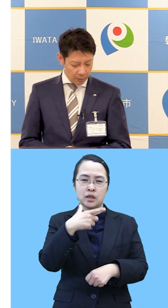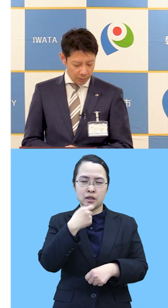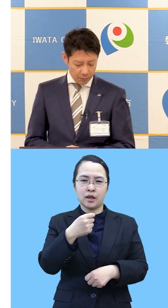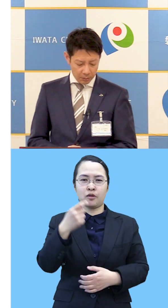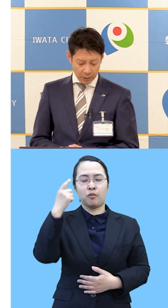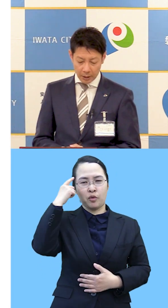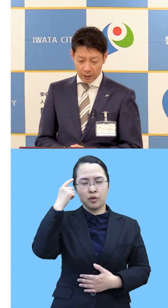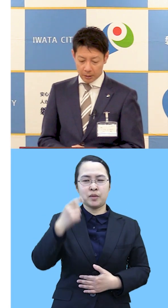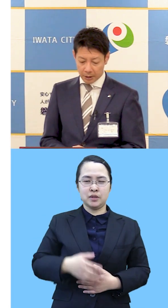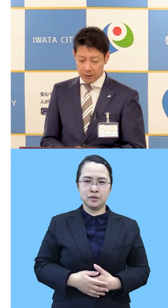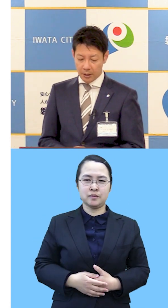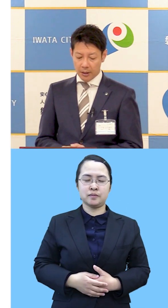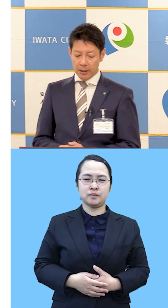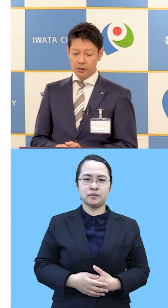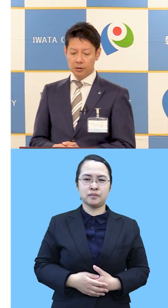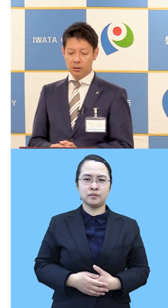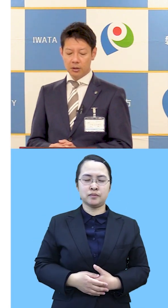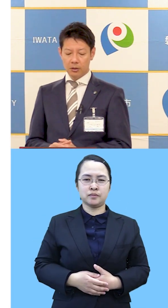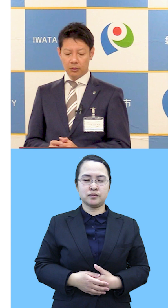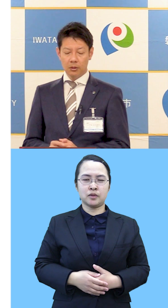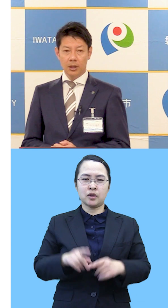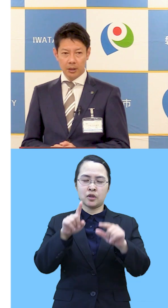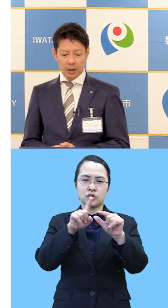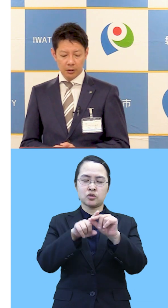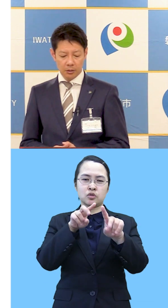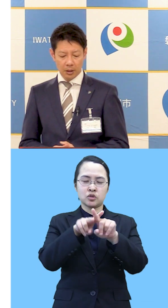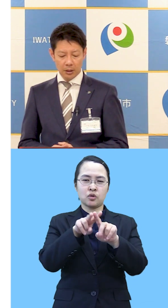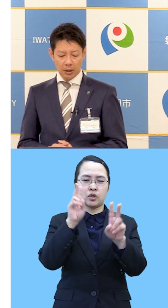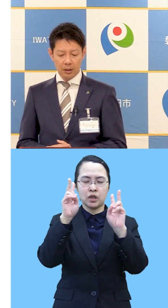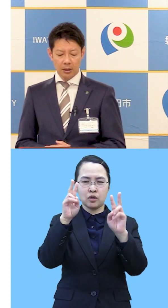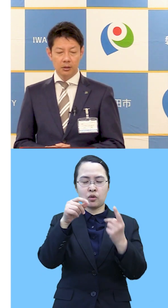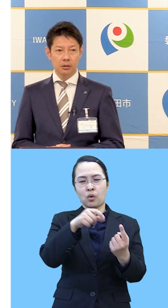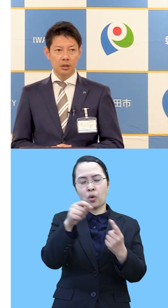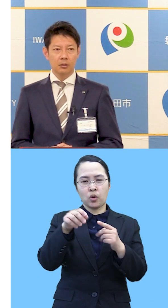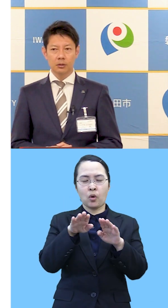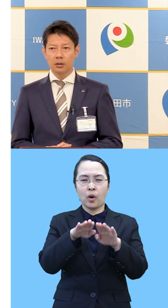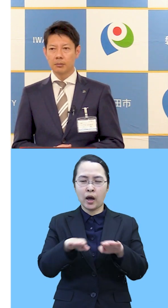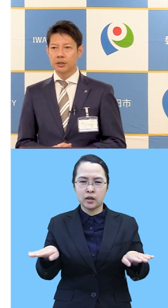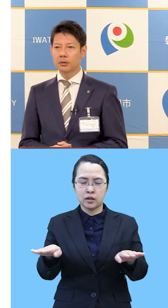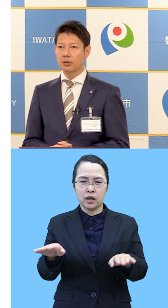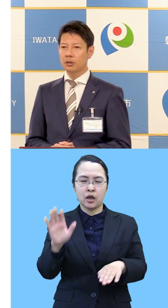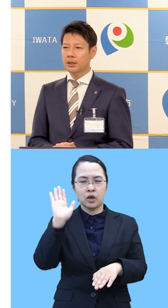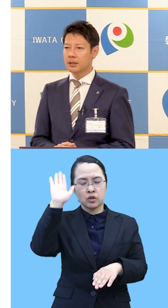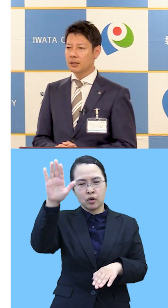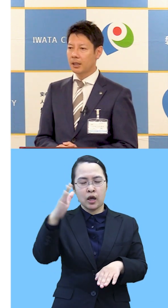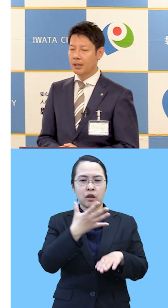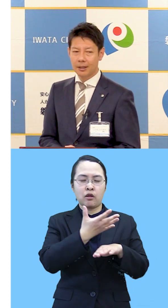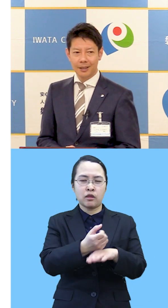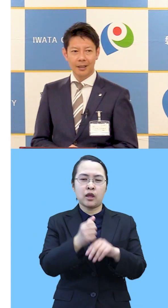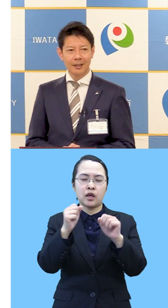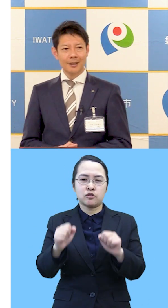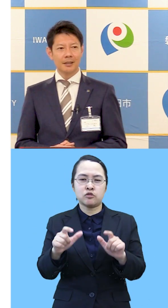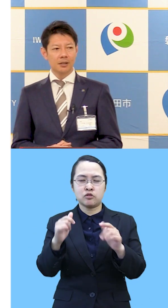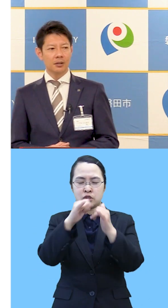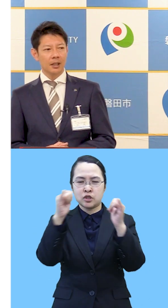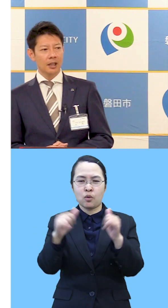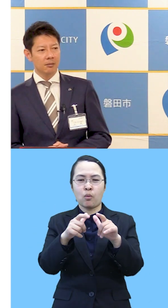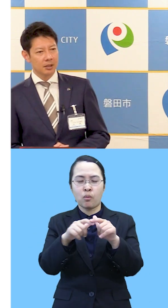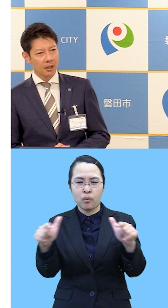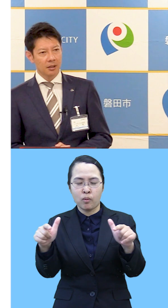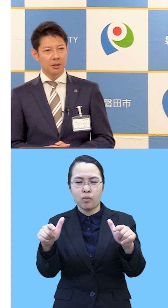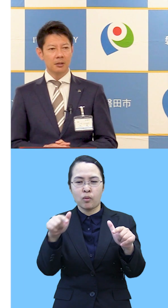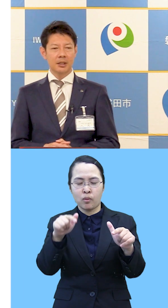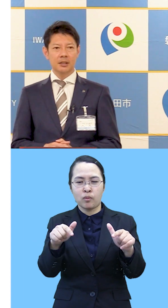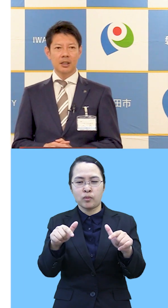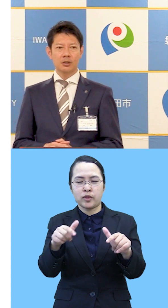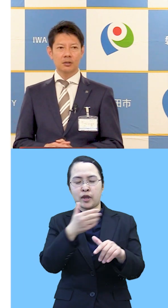っているところであります。中小企業の雇用安定、将来的な定住人口増、そんなところまでつなげられたら理想であり